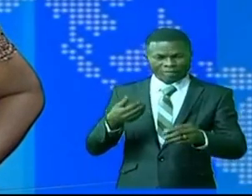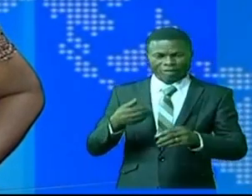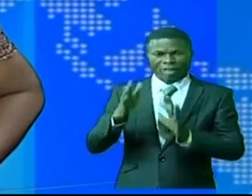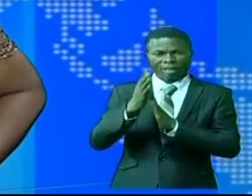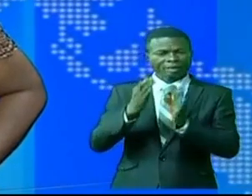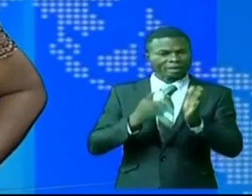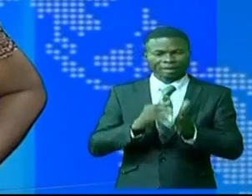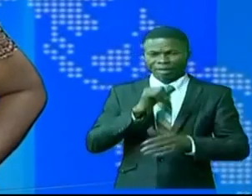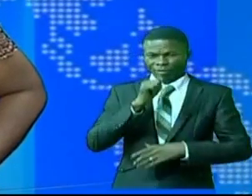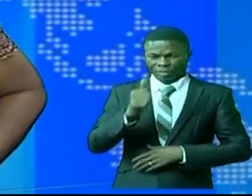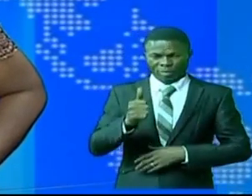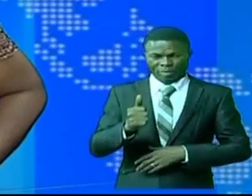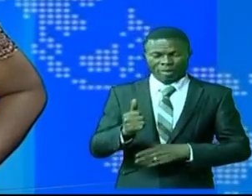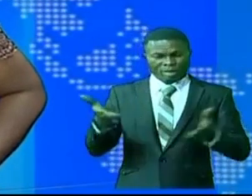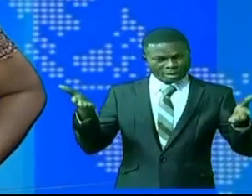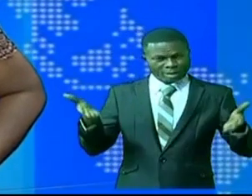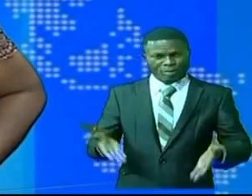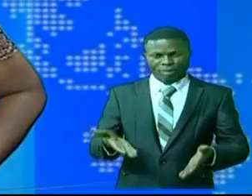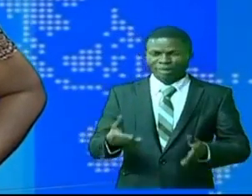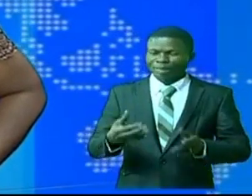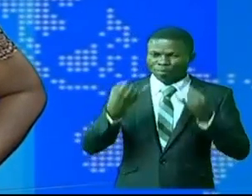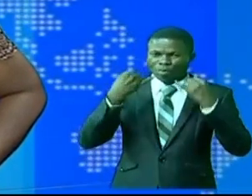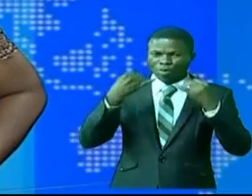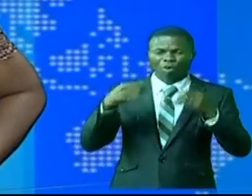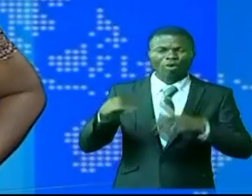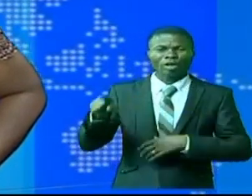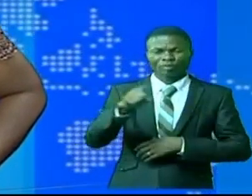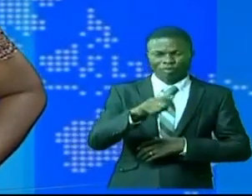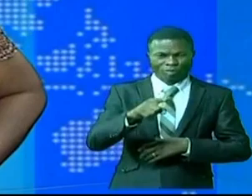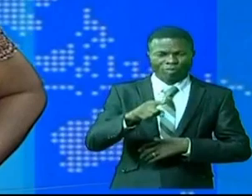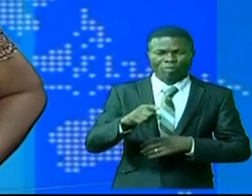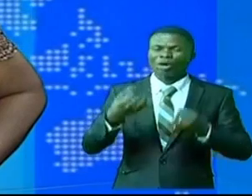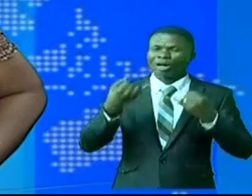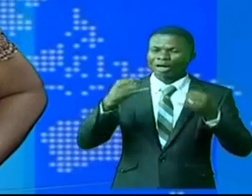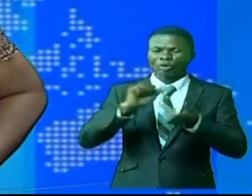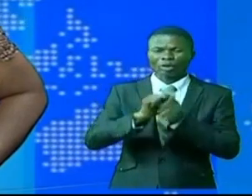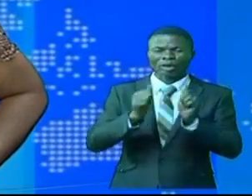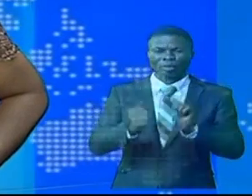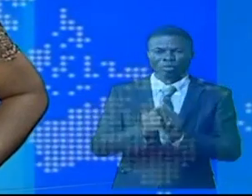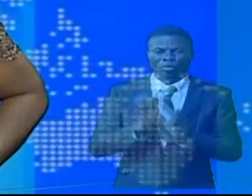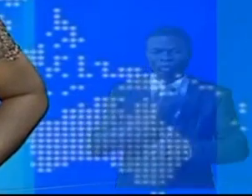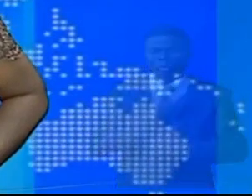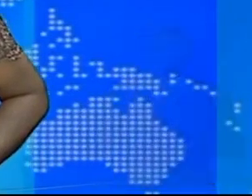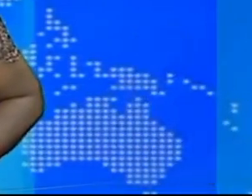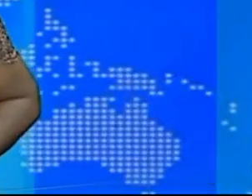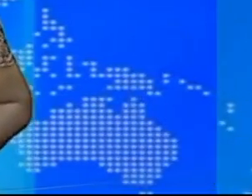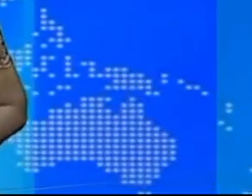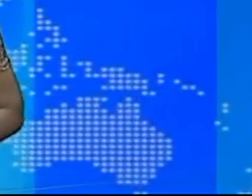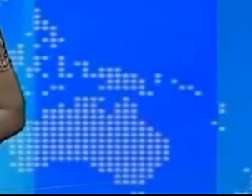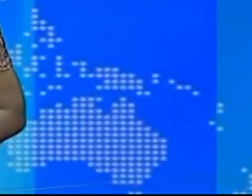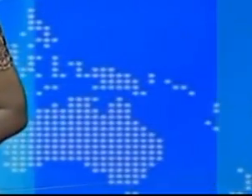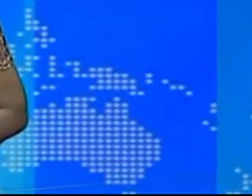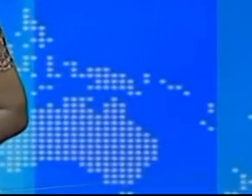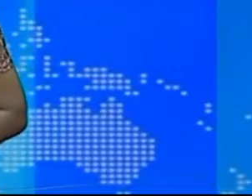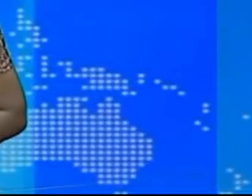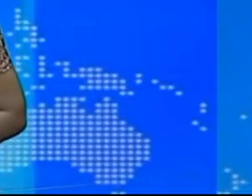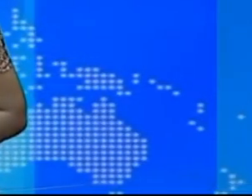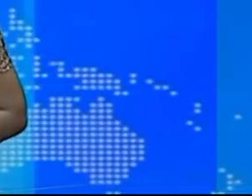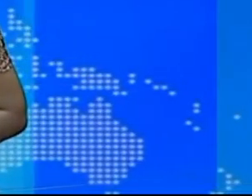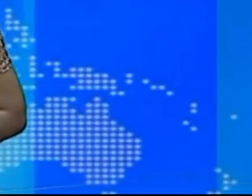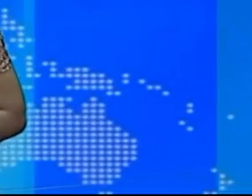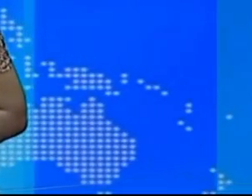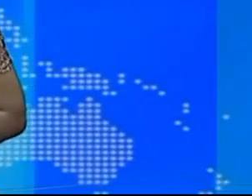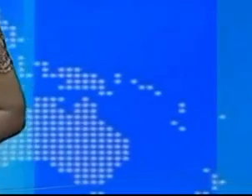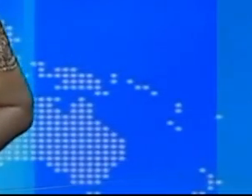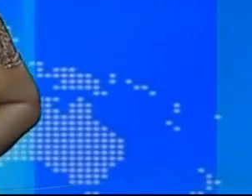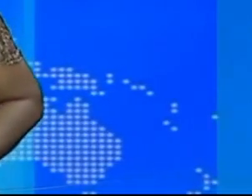là, comme toujours, dans notre rendez-vous pour vous informer dans cette première édition vespérale sur nos antennes de